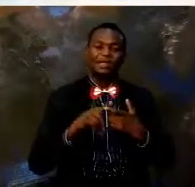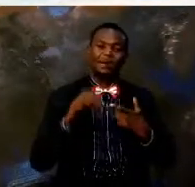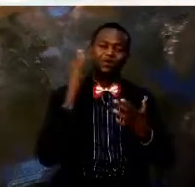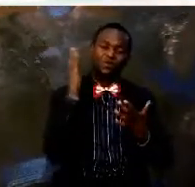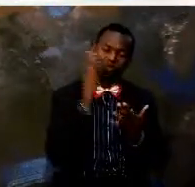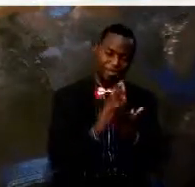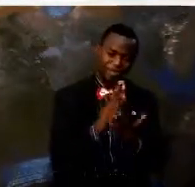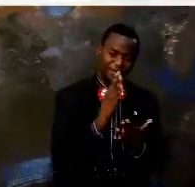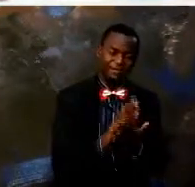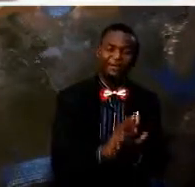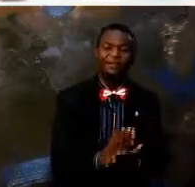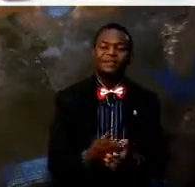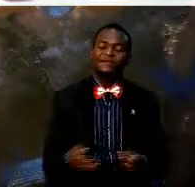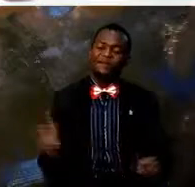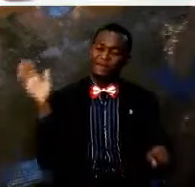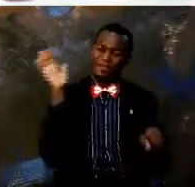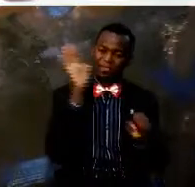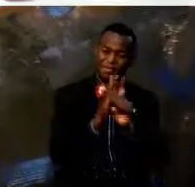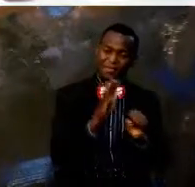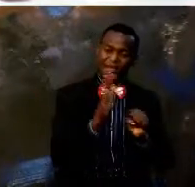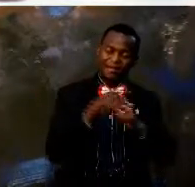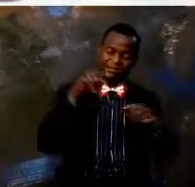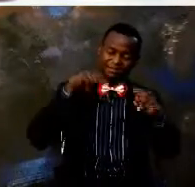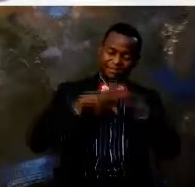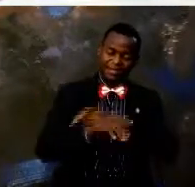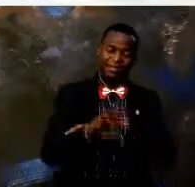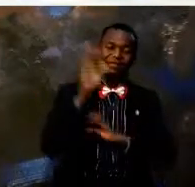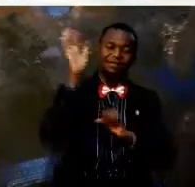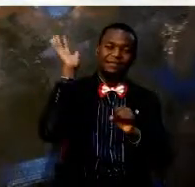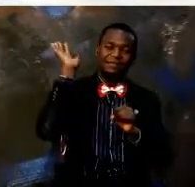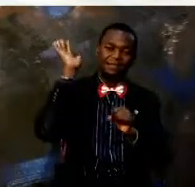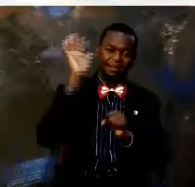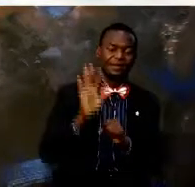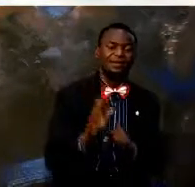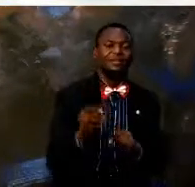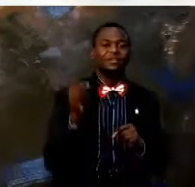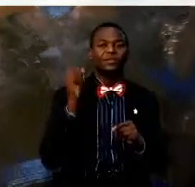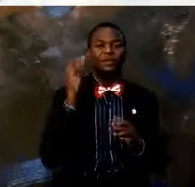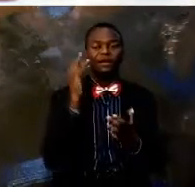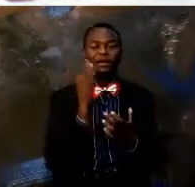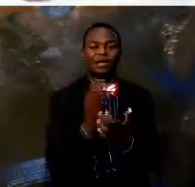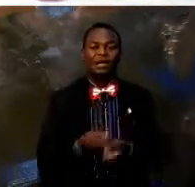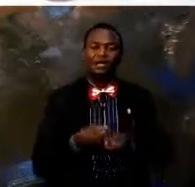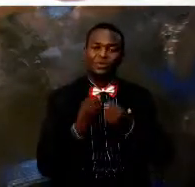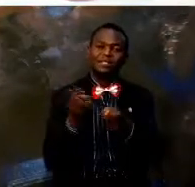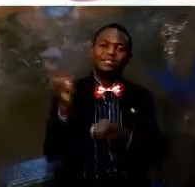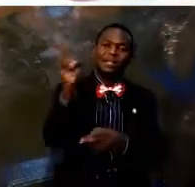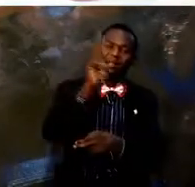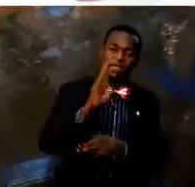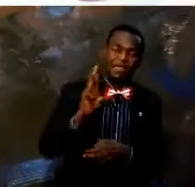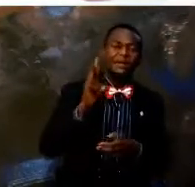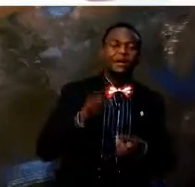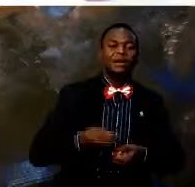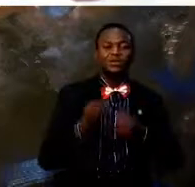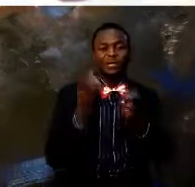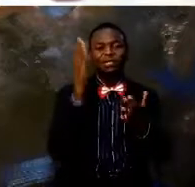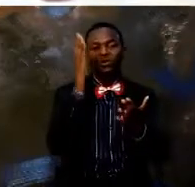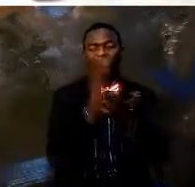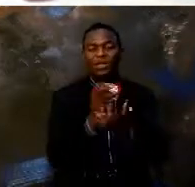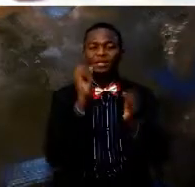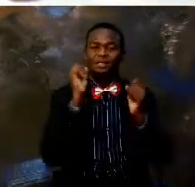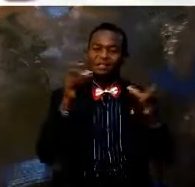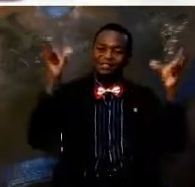Na kweli, vimejaa ndani yake. Ndio maana atupatia rehema na ndio maana atupatia ukweli, ili